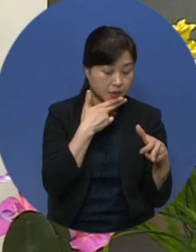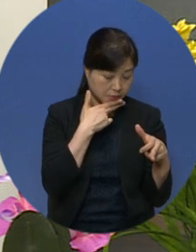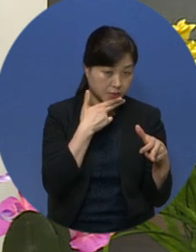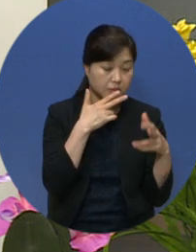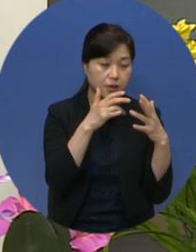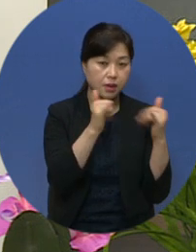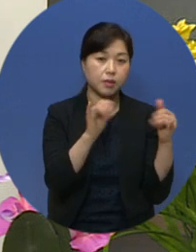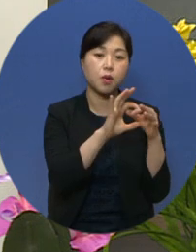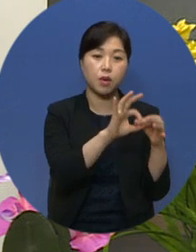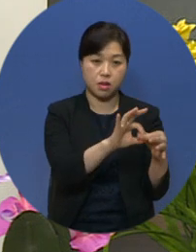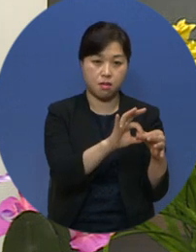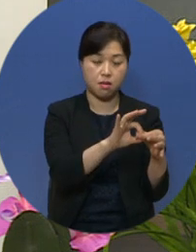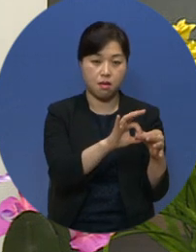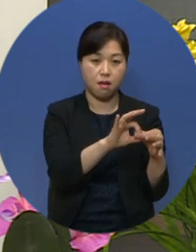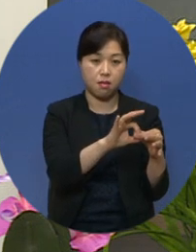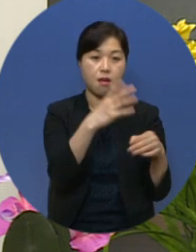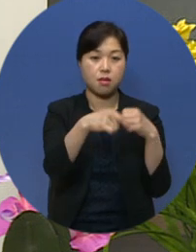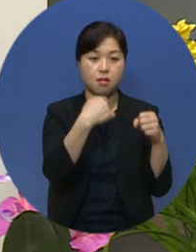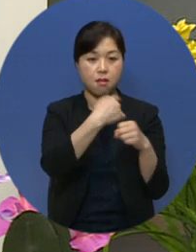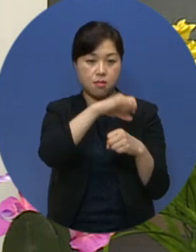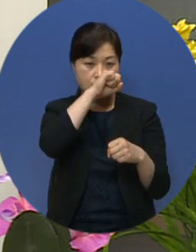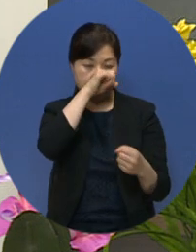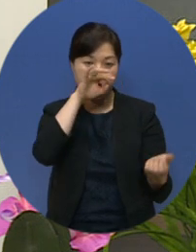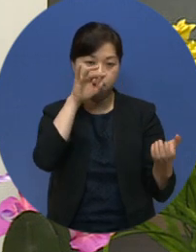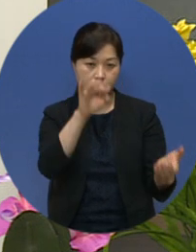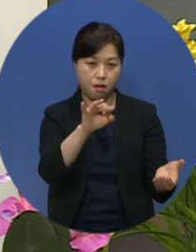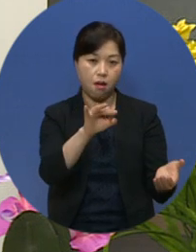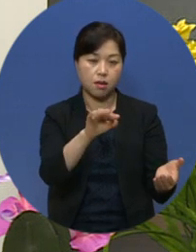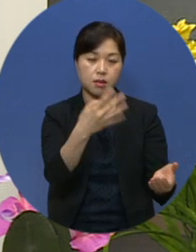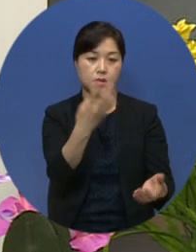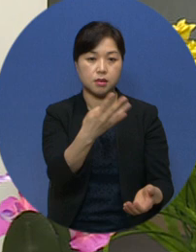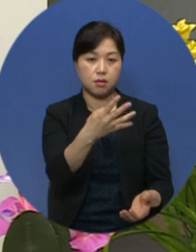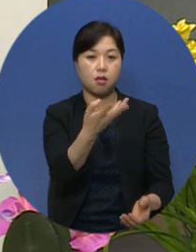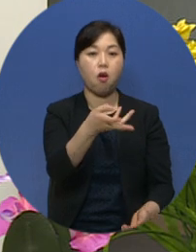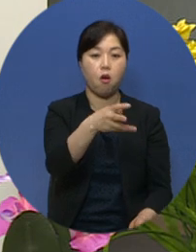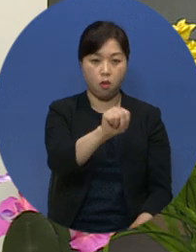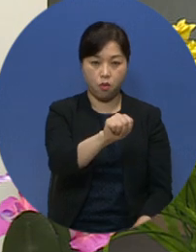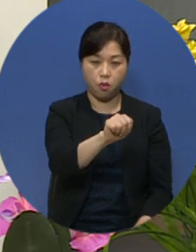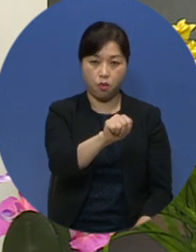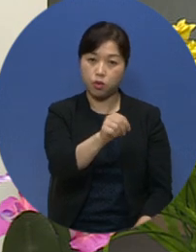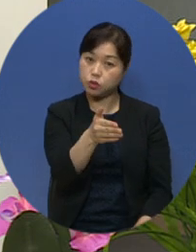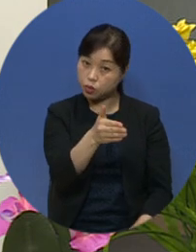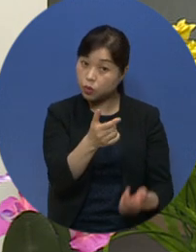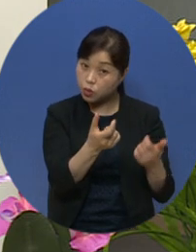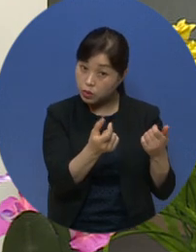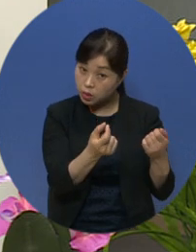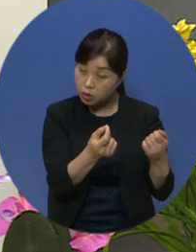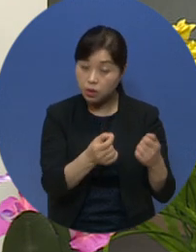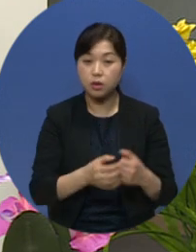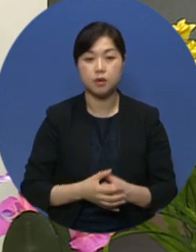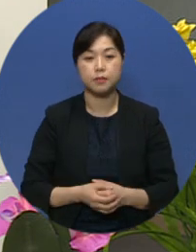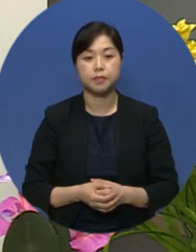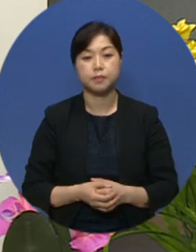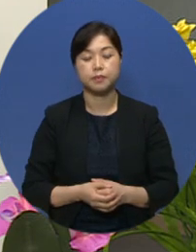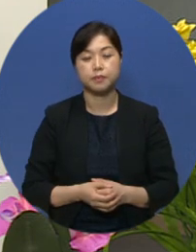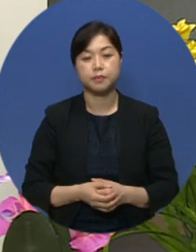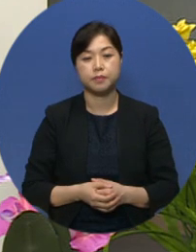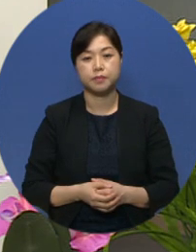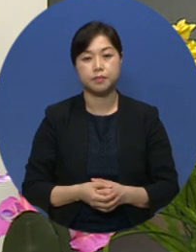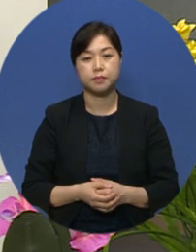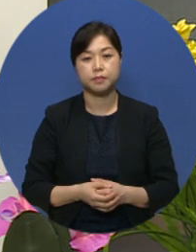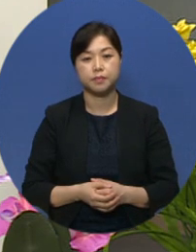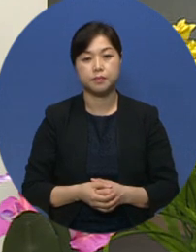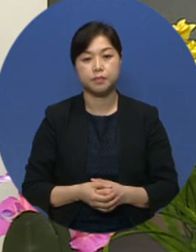연 예산이 뭐 1 4천만원 4000억 4000억 이상 되지 없네 내가 듣기론 그런 거